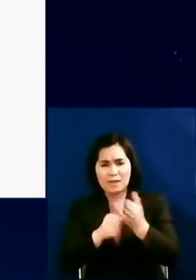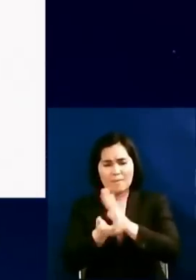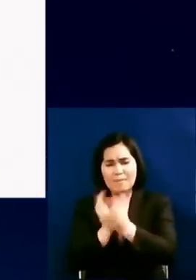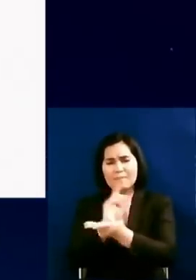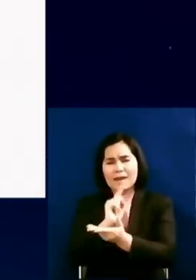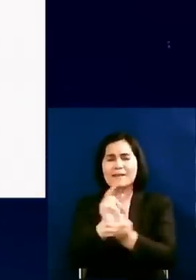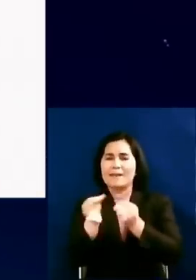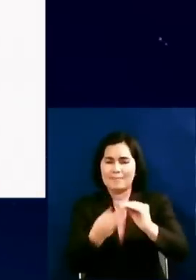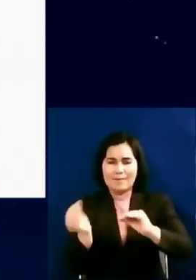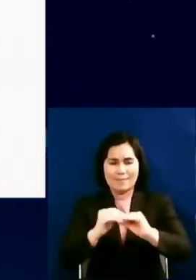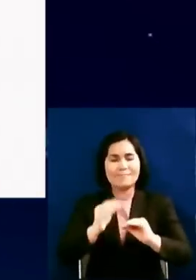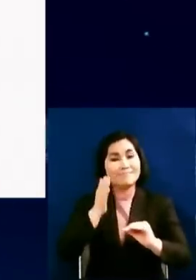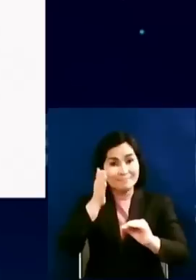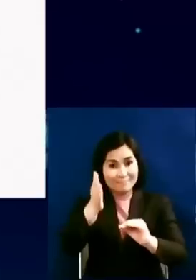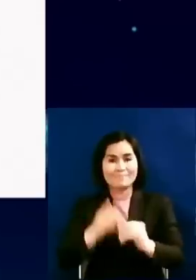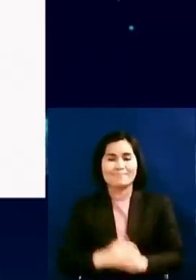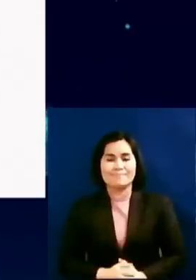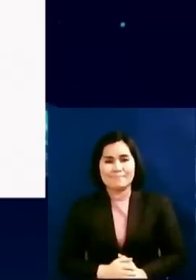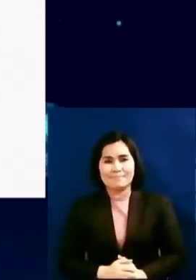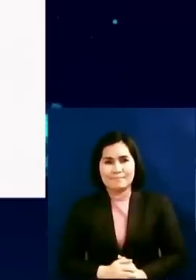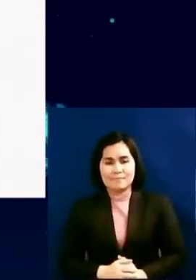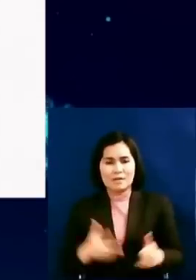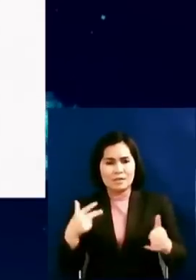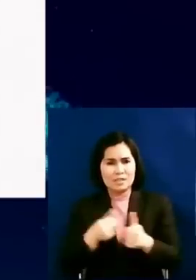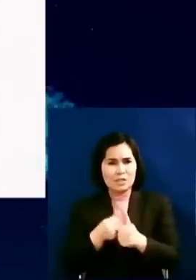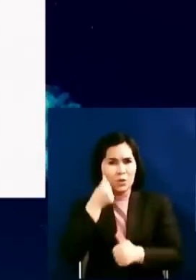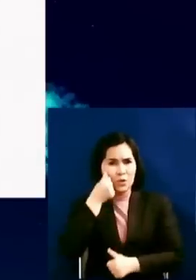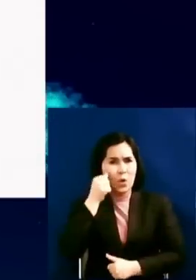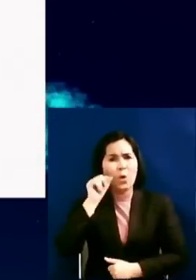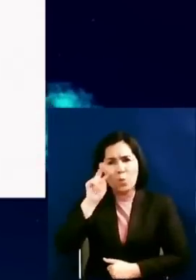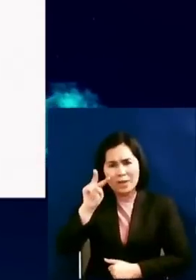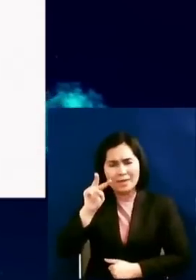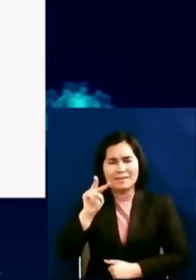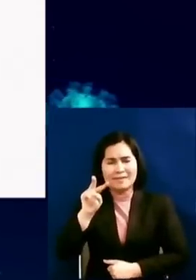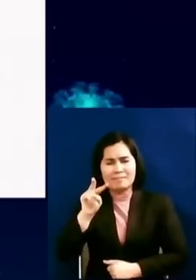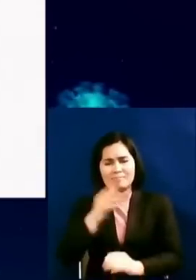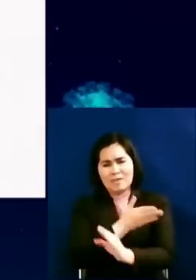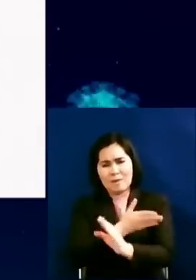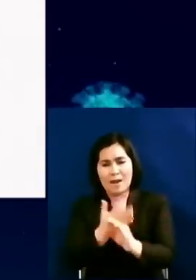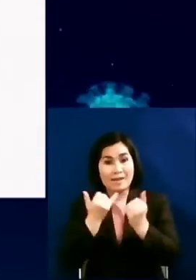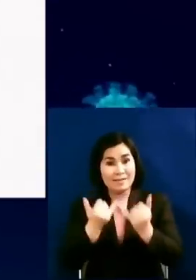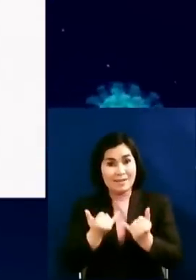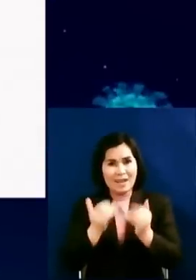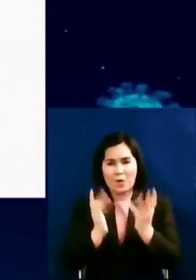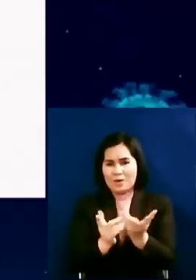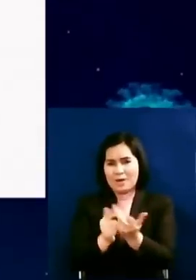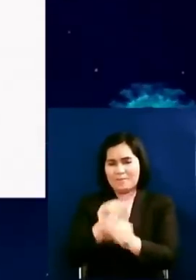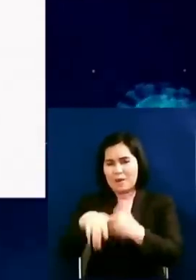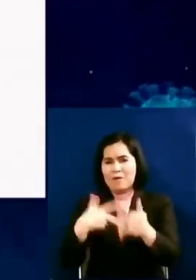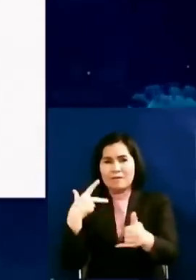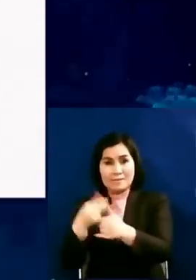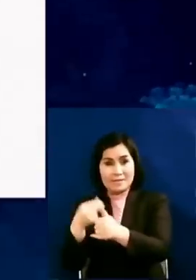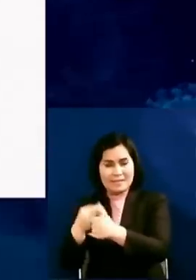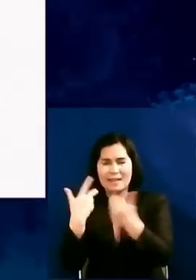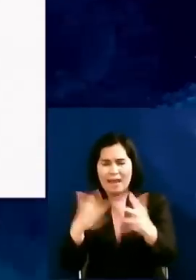จ้งให้ทราบต่อไปนะครับหลังจากฉีดไป2วันแล้วนะครับขณะนี้มีผู้ที่ได้รับวัคซีนสะส